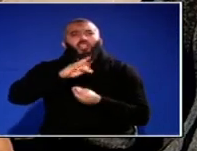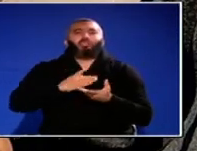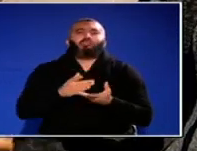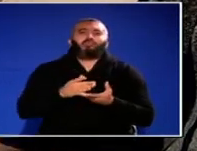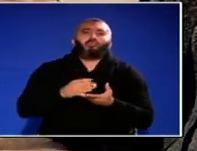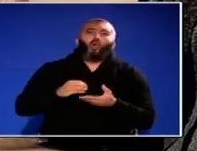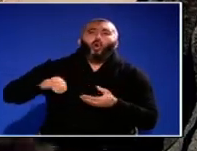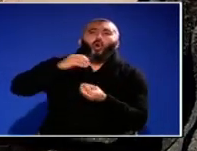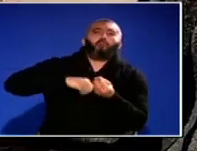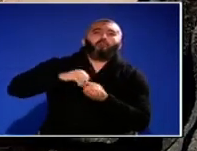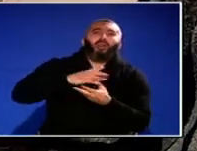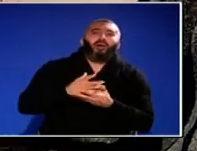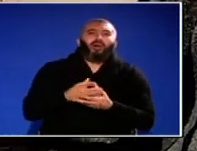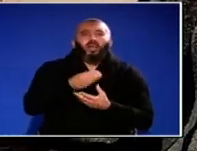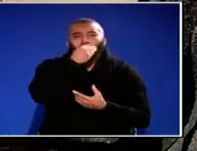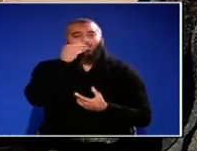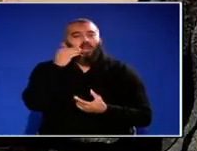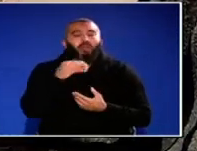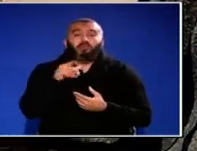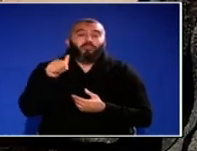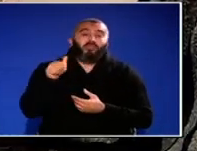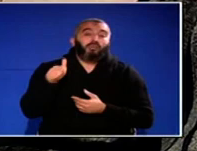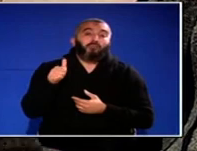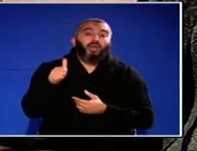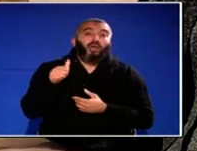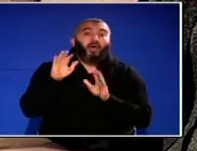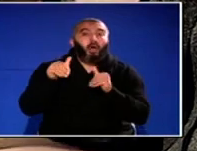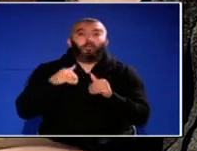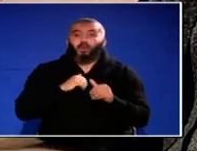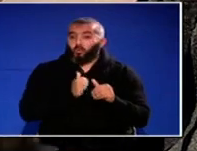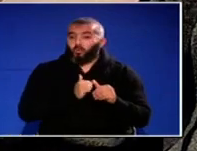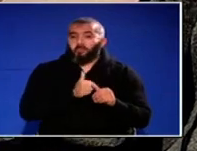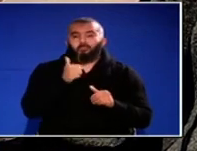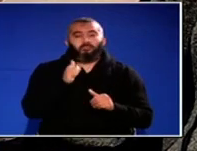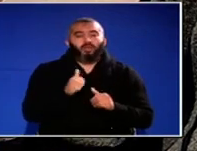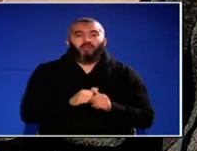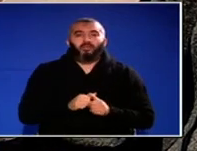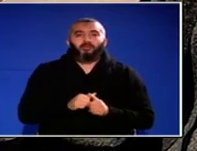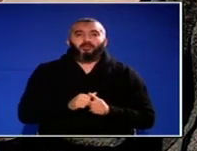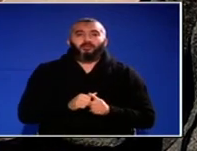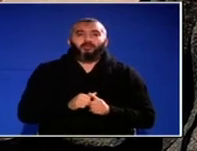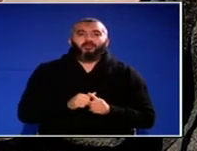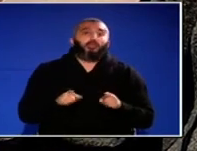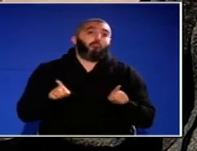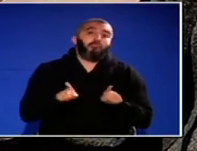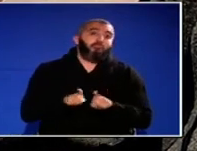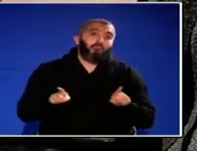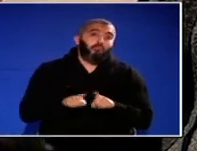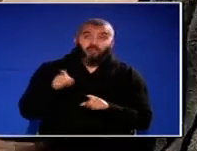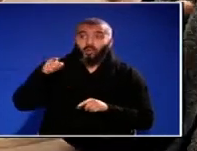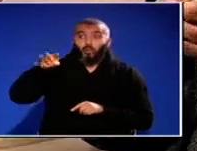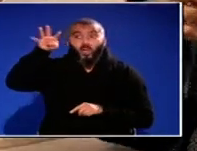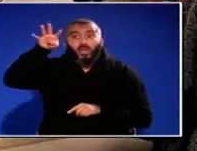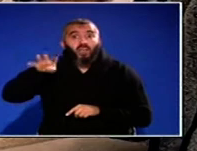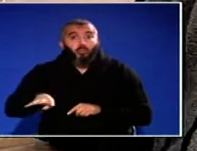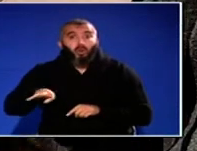فلهذا العرب يعني حتى قبل إسلامها كانت تعظم هذه الأشهر وتضع السلاح والحرب وتعود إلى بين